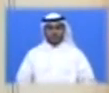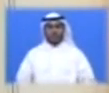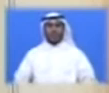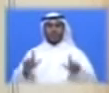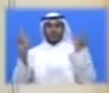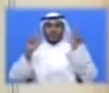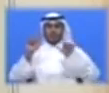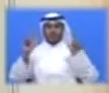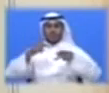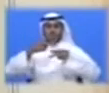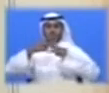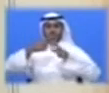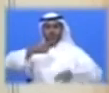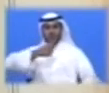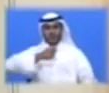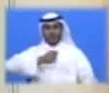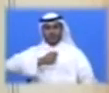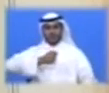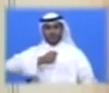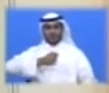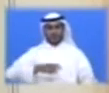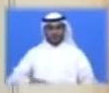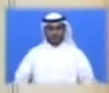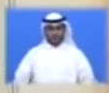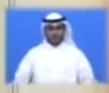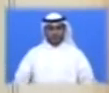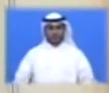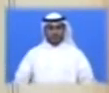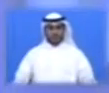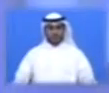من أرض المعارض الدولية، مروة محرم، تلفزيون دولة الكويت.